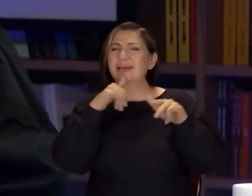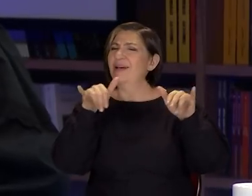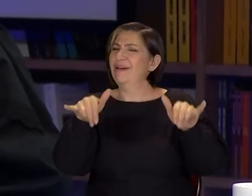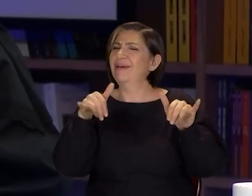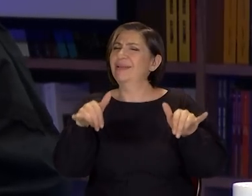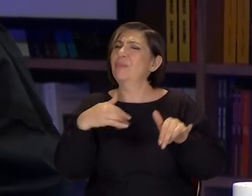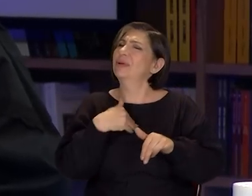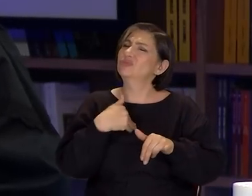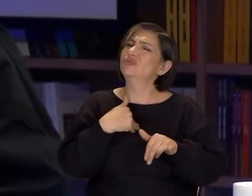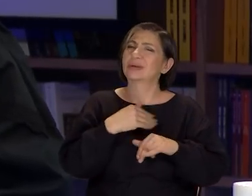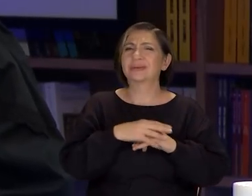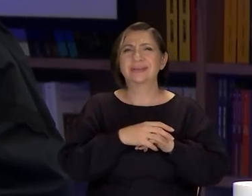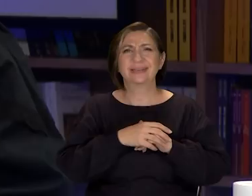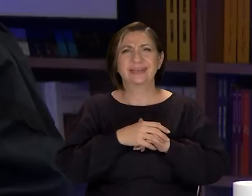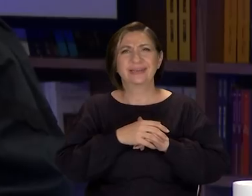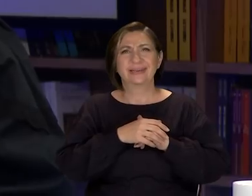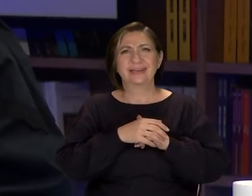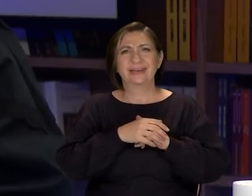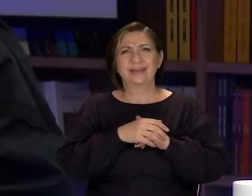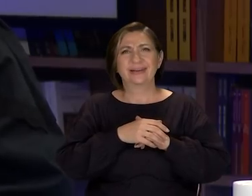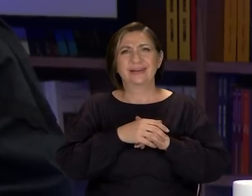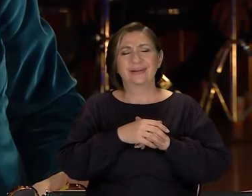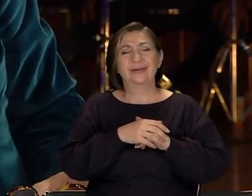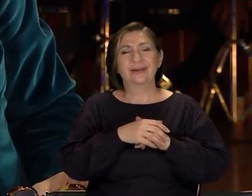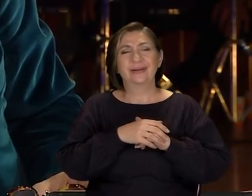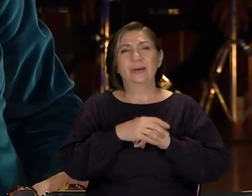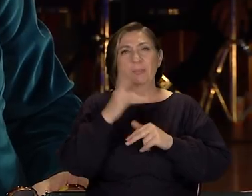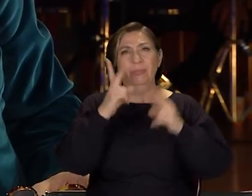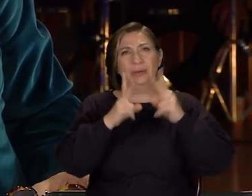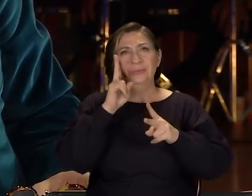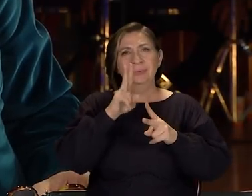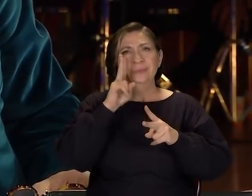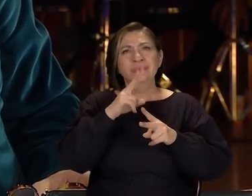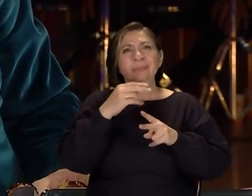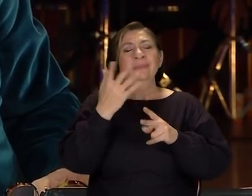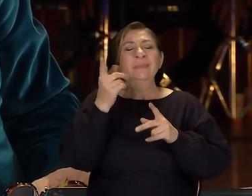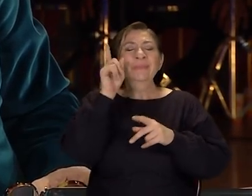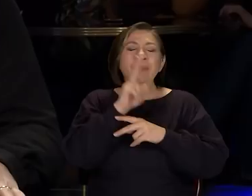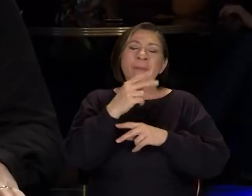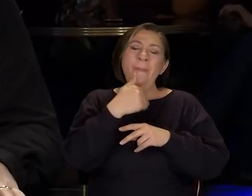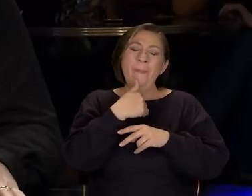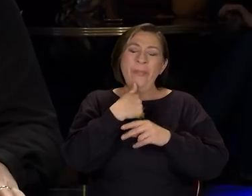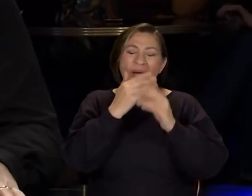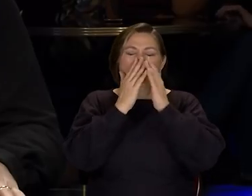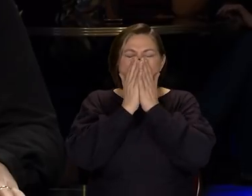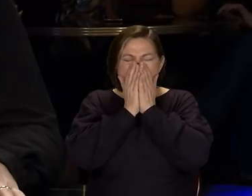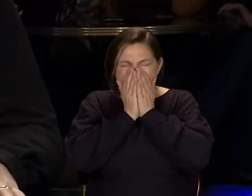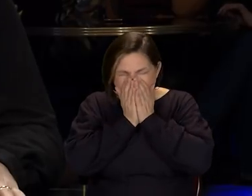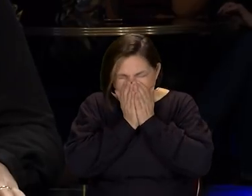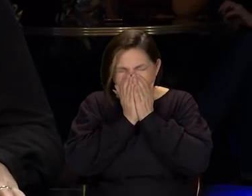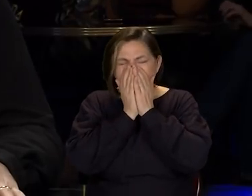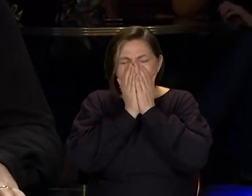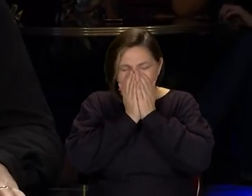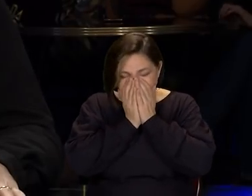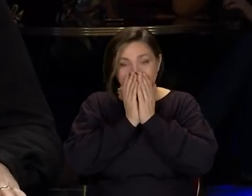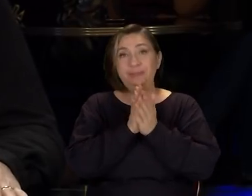aşağı kalmıyor bence artık. Bazen var, bazılarını var, görüyorum var. Ki vallahi yani ben, ben o kadar süslü değilim.